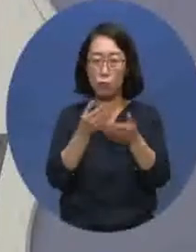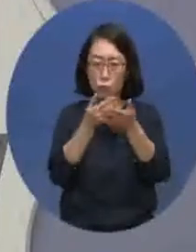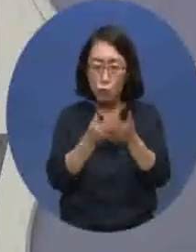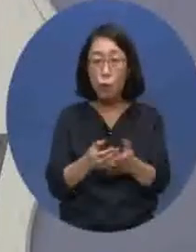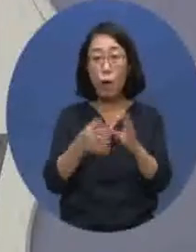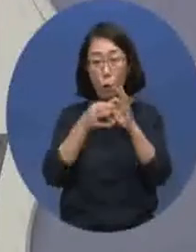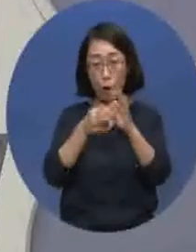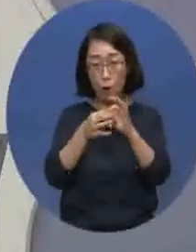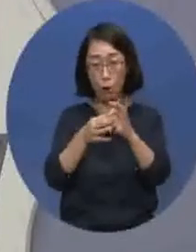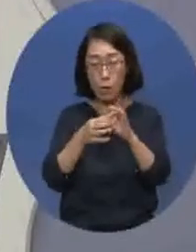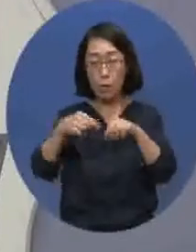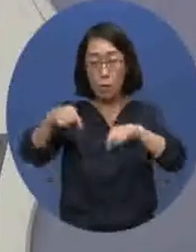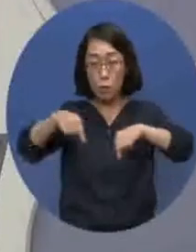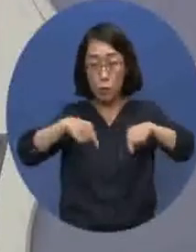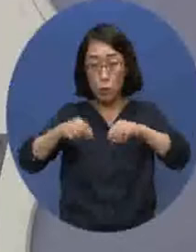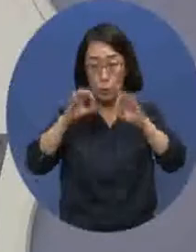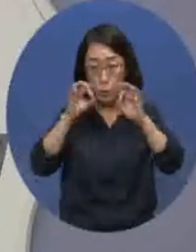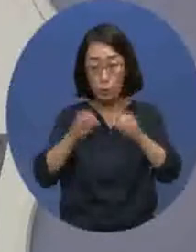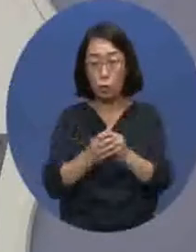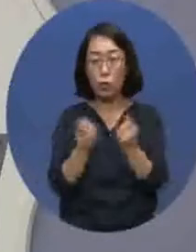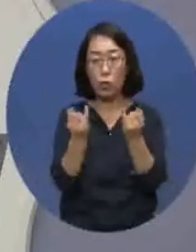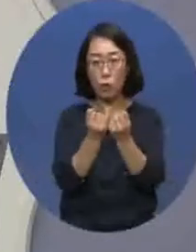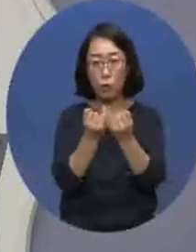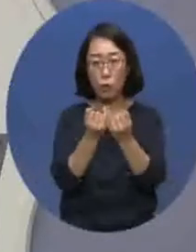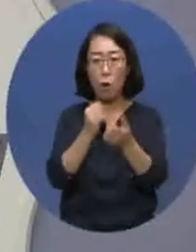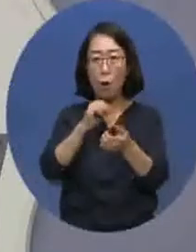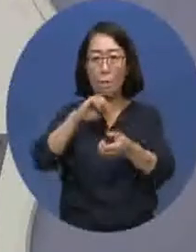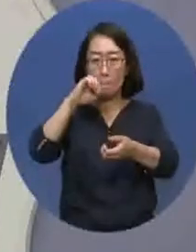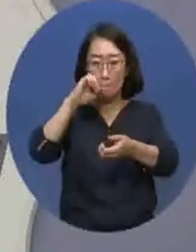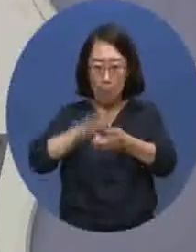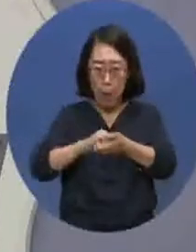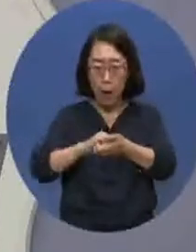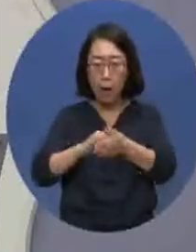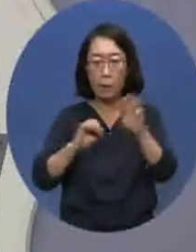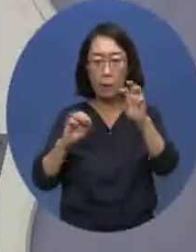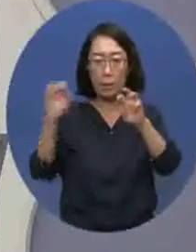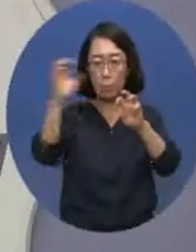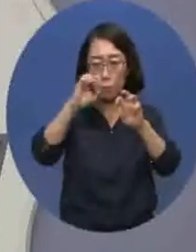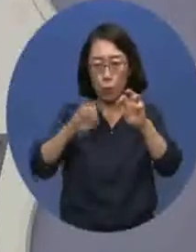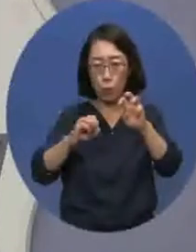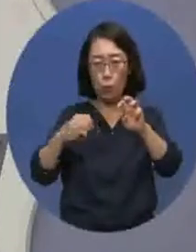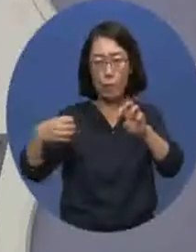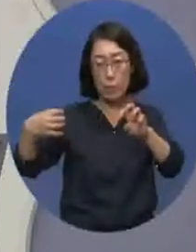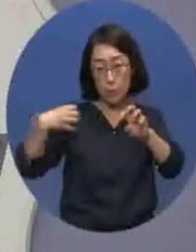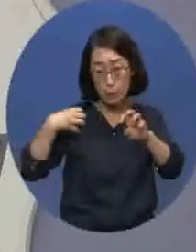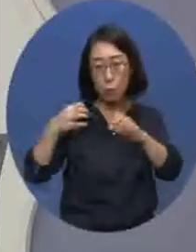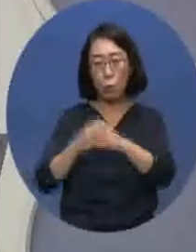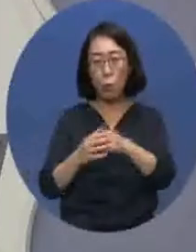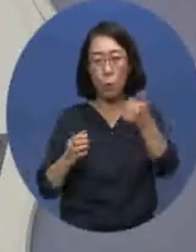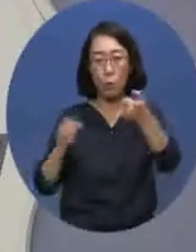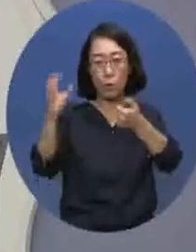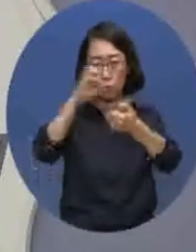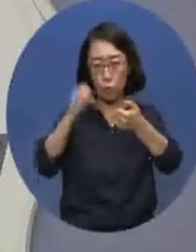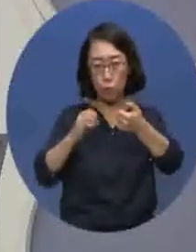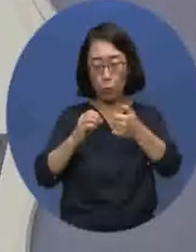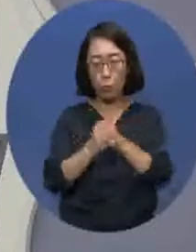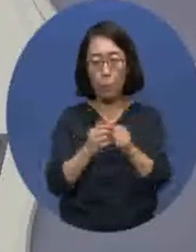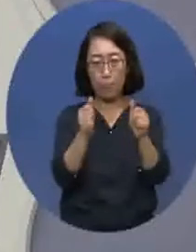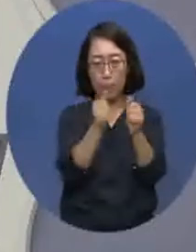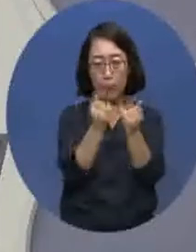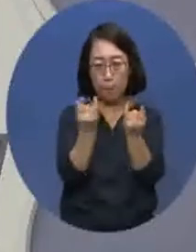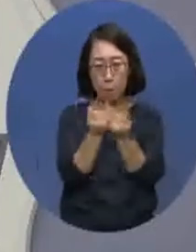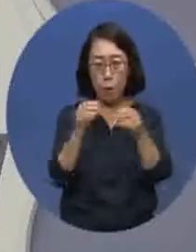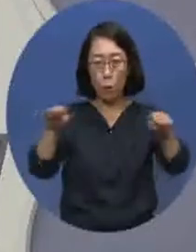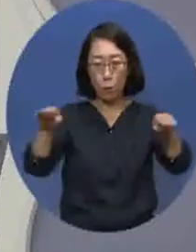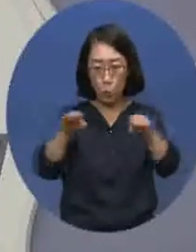정치권에서는 요 여성 몇프로 여성 30% 의무 비율 여성 50% 남녀 동수